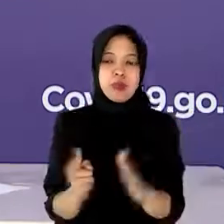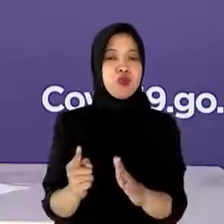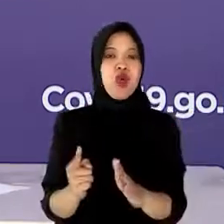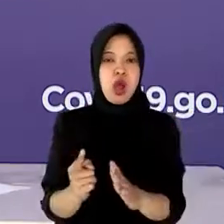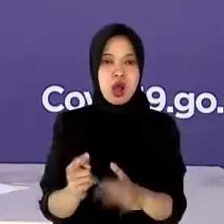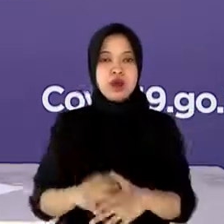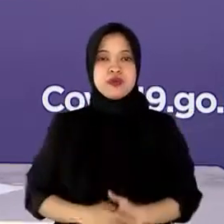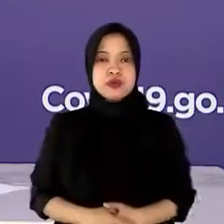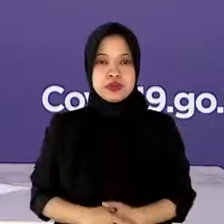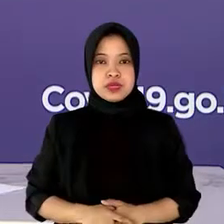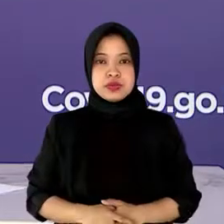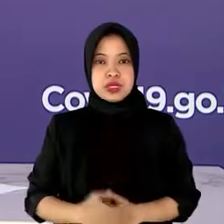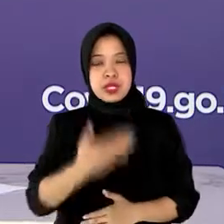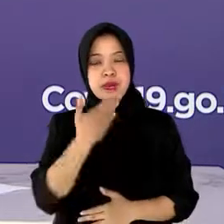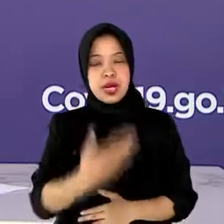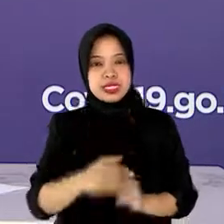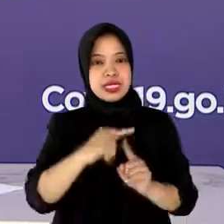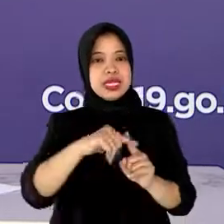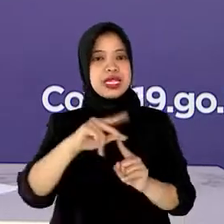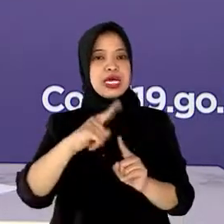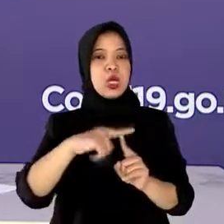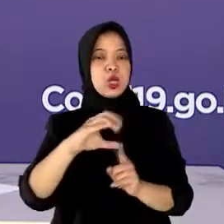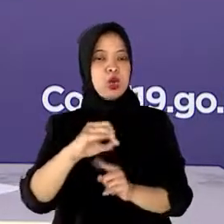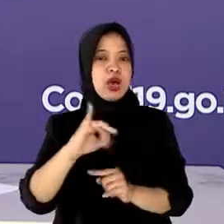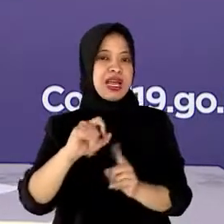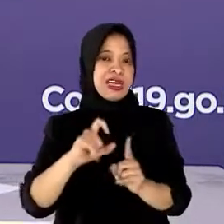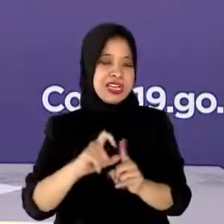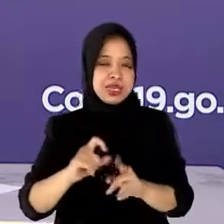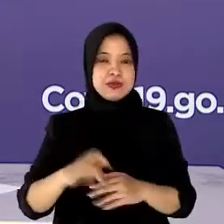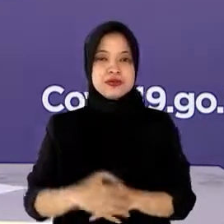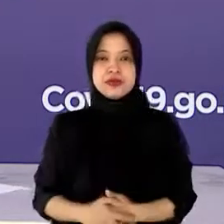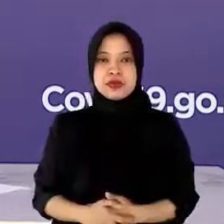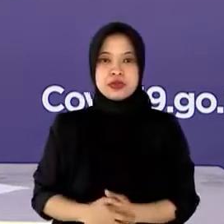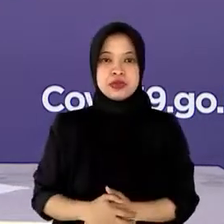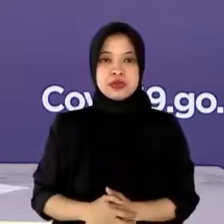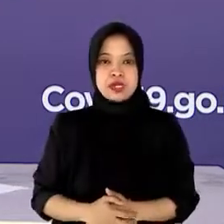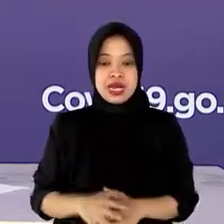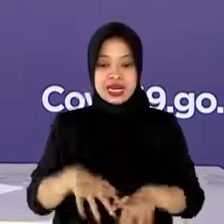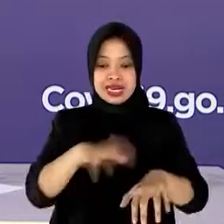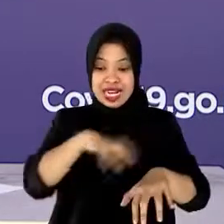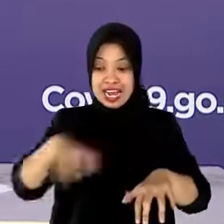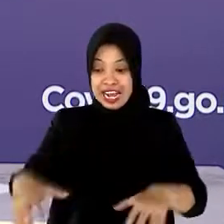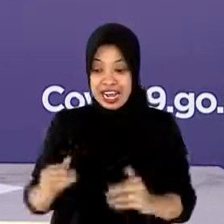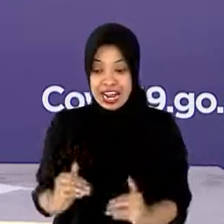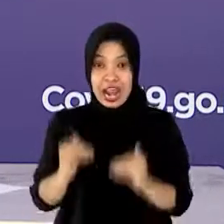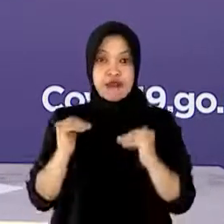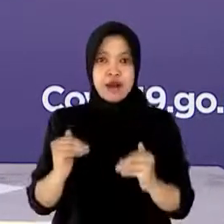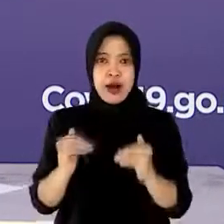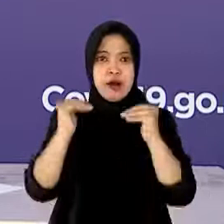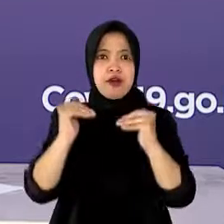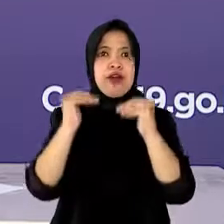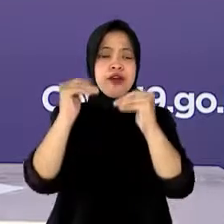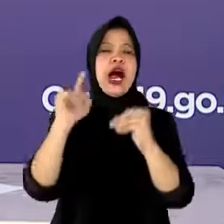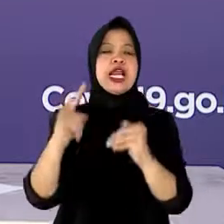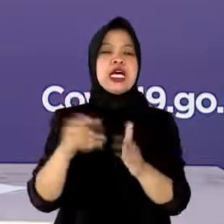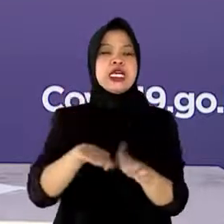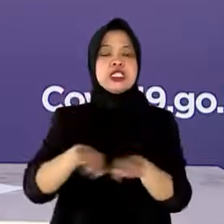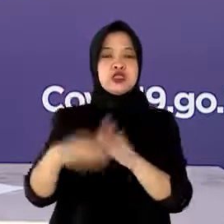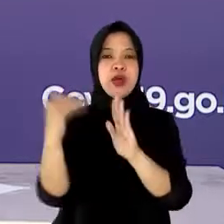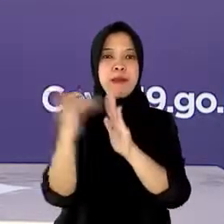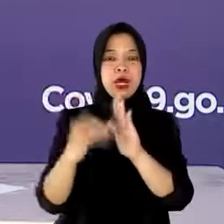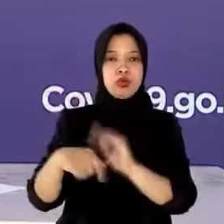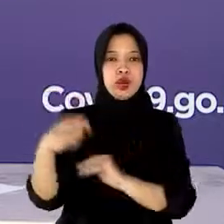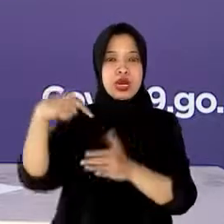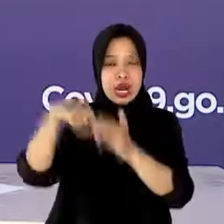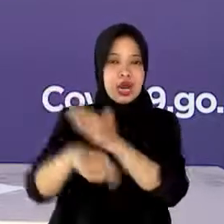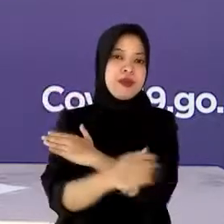kasih terima kasih pada tirto.id berdasarkan hasil leveling daerah tercantum dalam instruksi Mendagri nomor 34